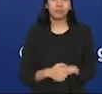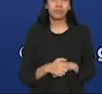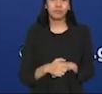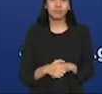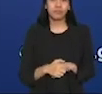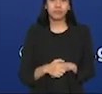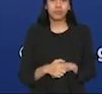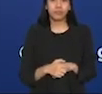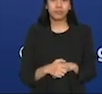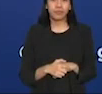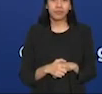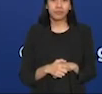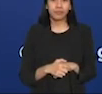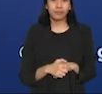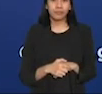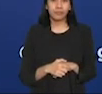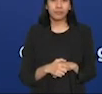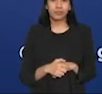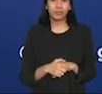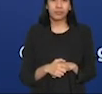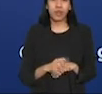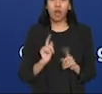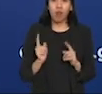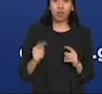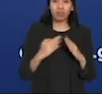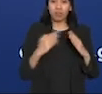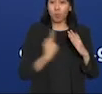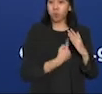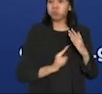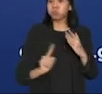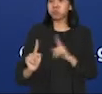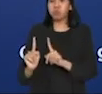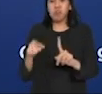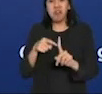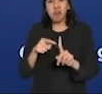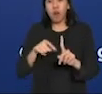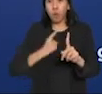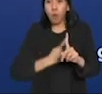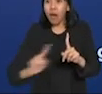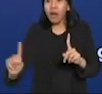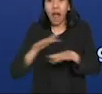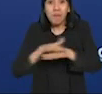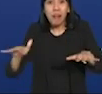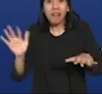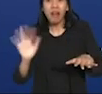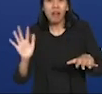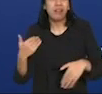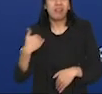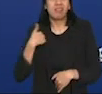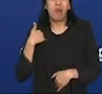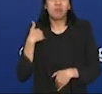tidak akan pernah ada jaminan aman dari proses penularan copied 19 ini Ayo kita